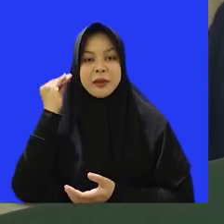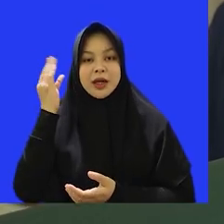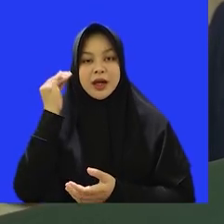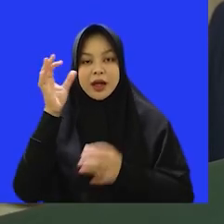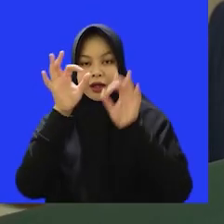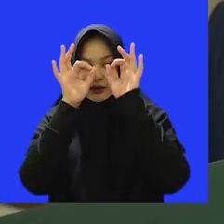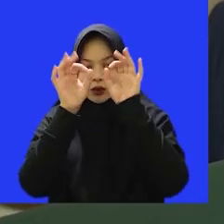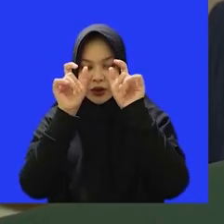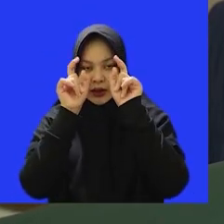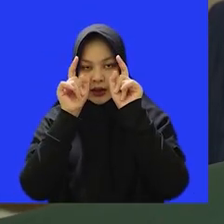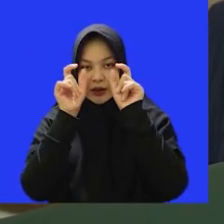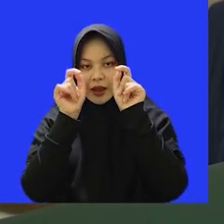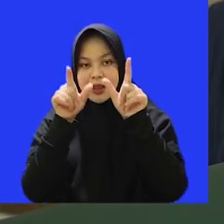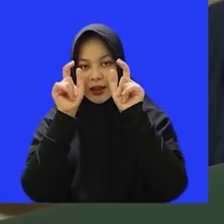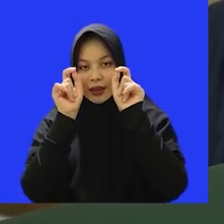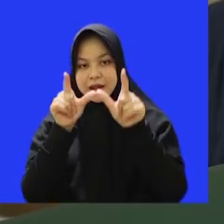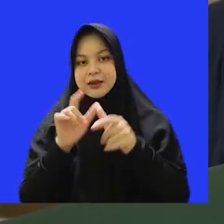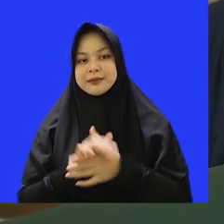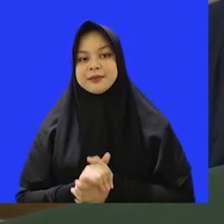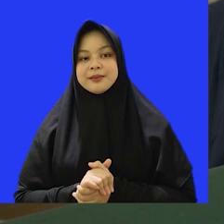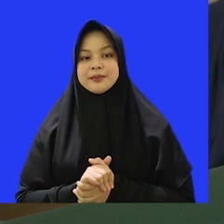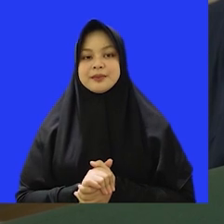Mendengarkan dengan seksama.